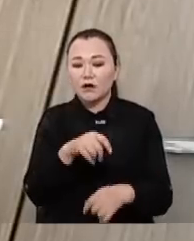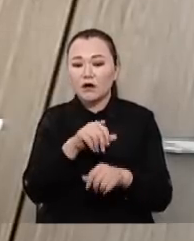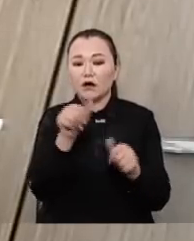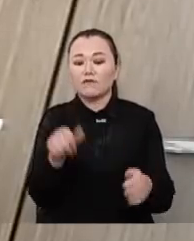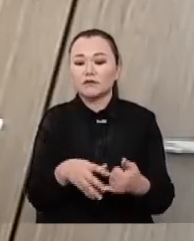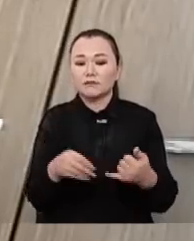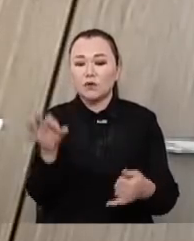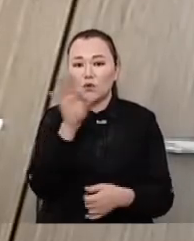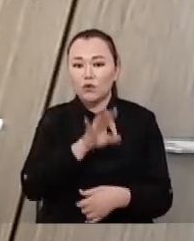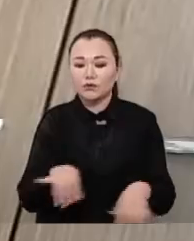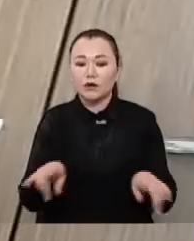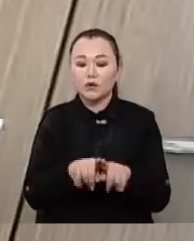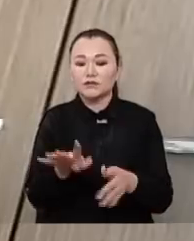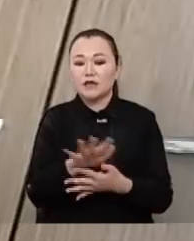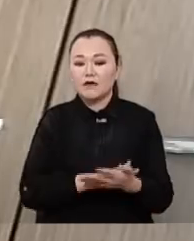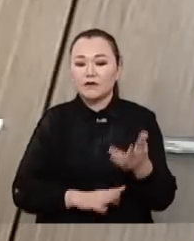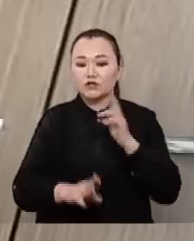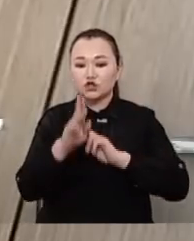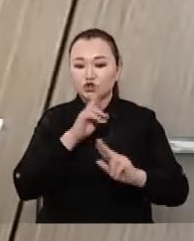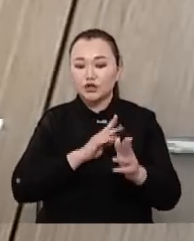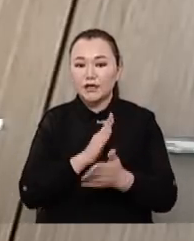рәсімдеп жерді деген сияқты өтініштер түсіп жатады.